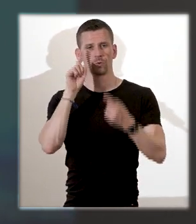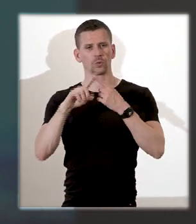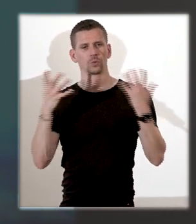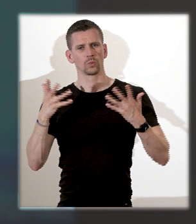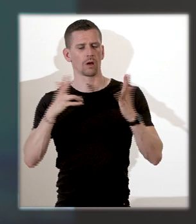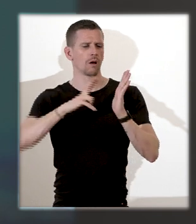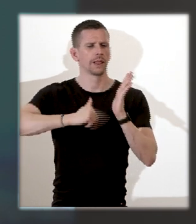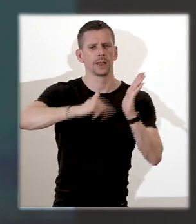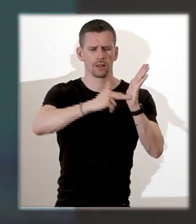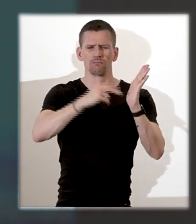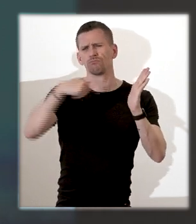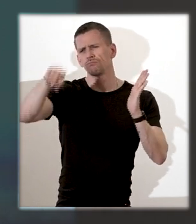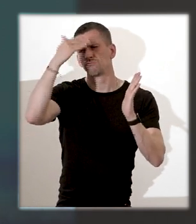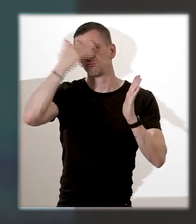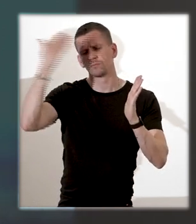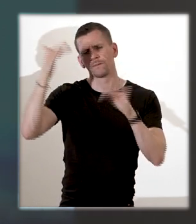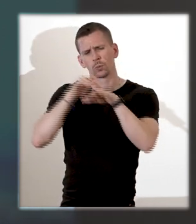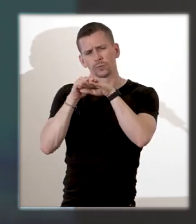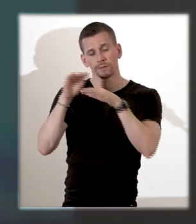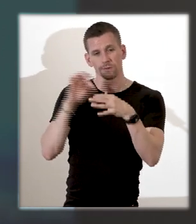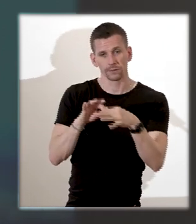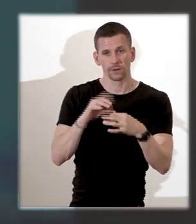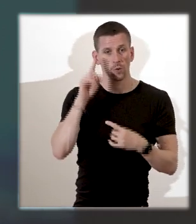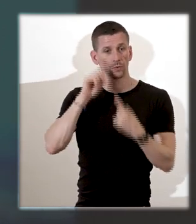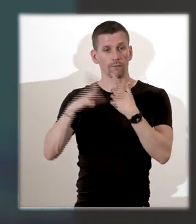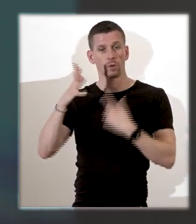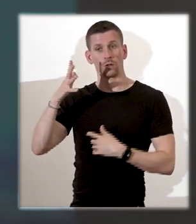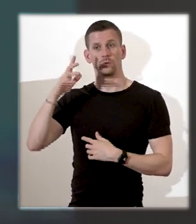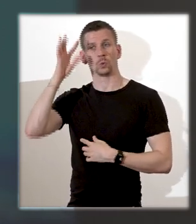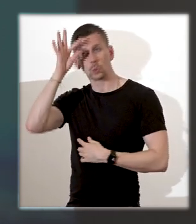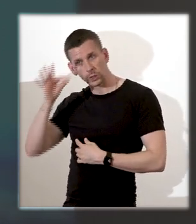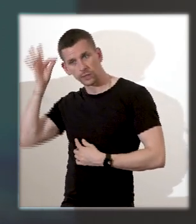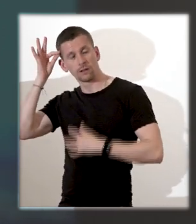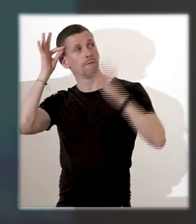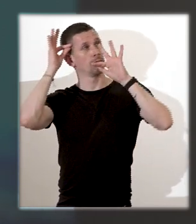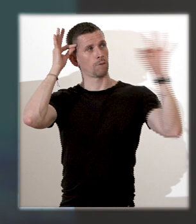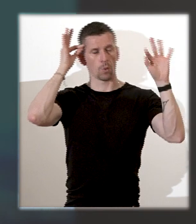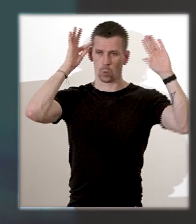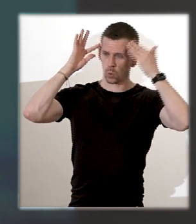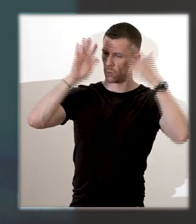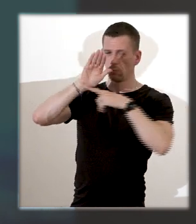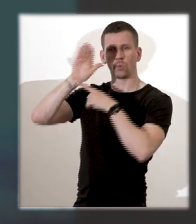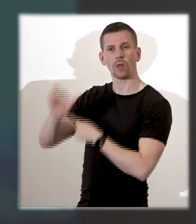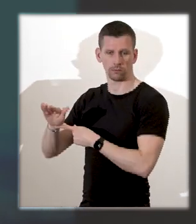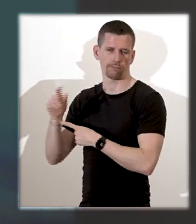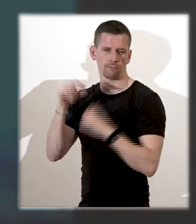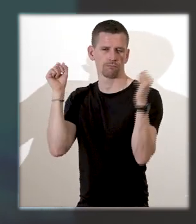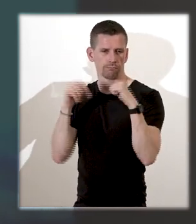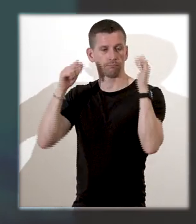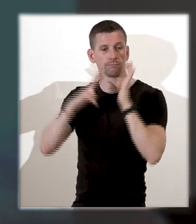Tunis. Le peintre qui a reçu la commande de l'œuvre l'indique en même temps que la date du tableau,